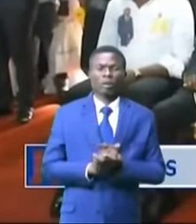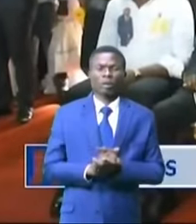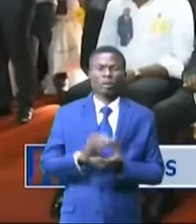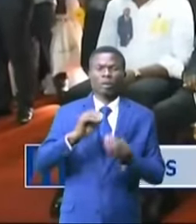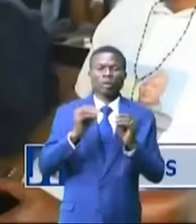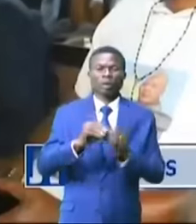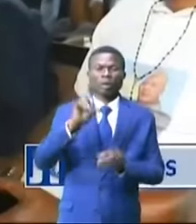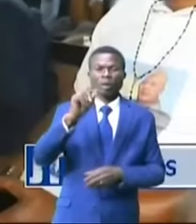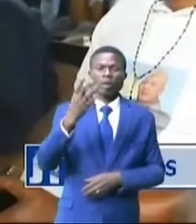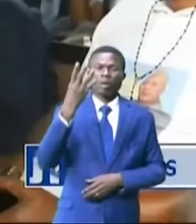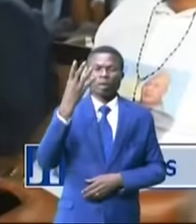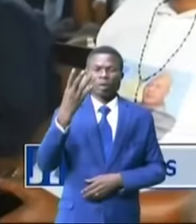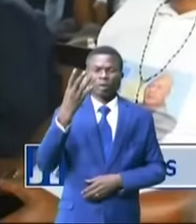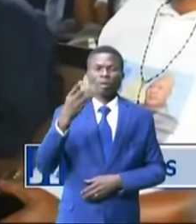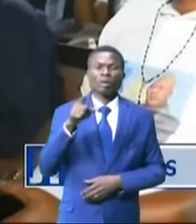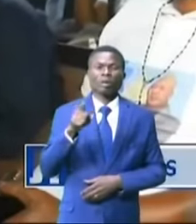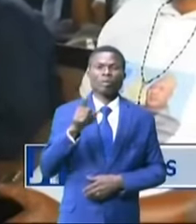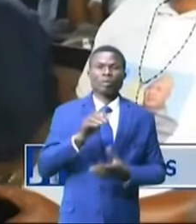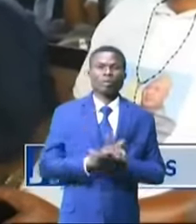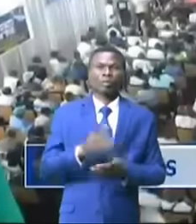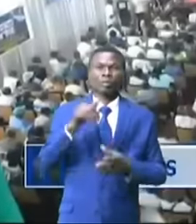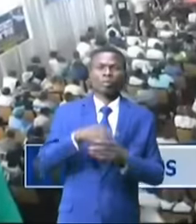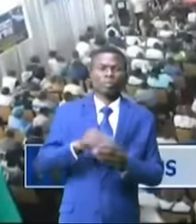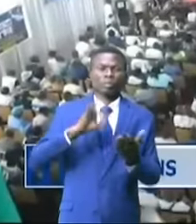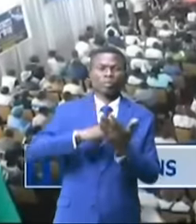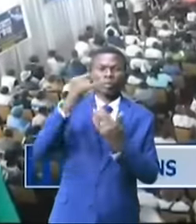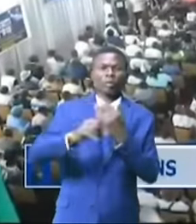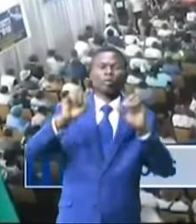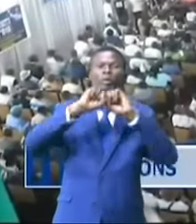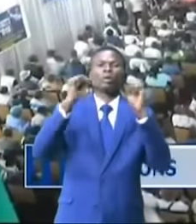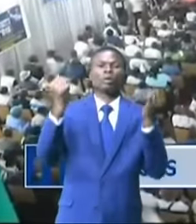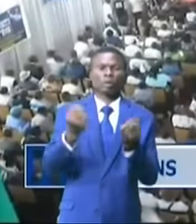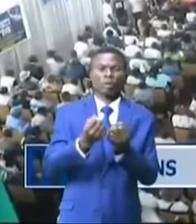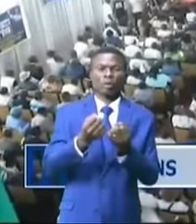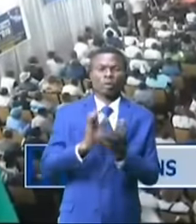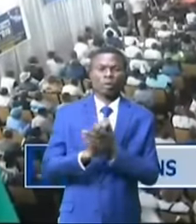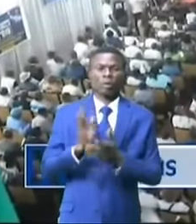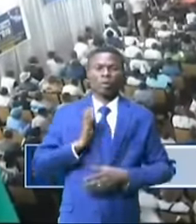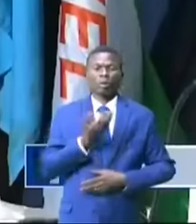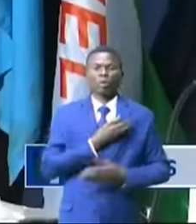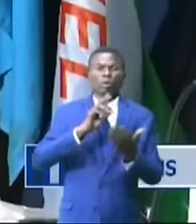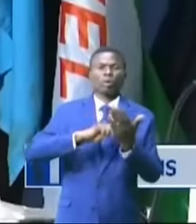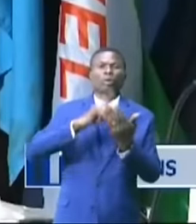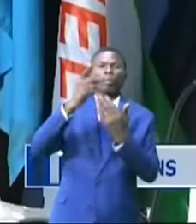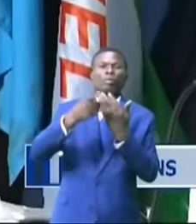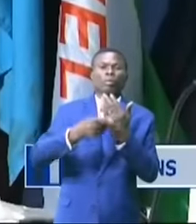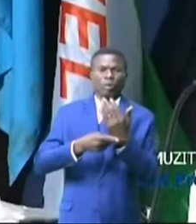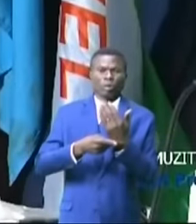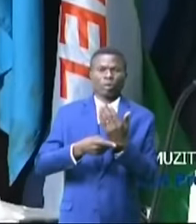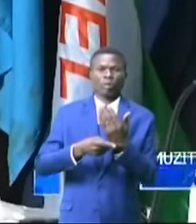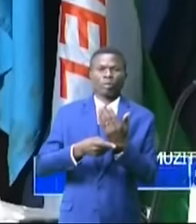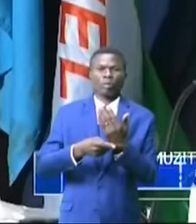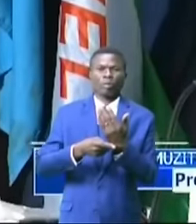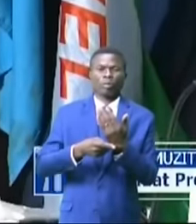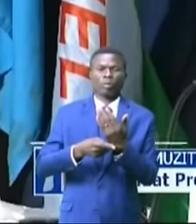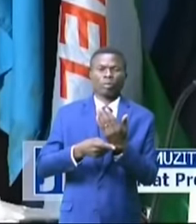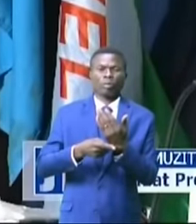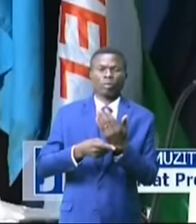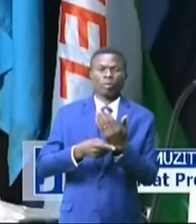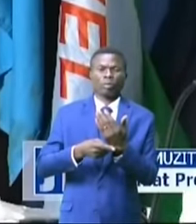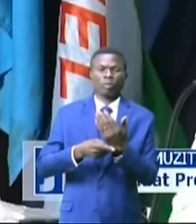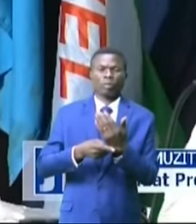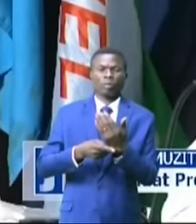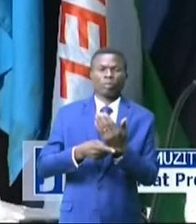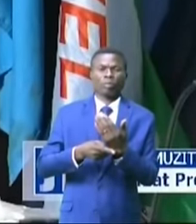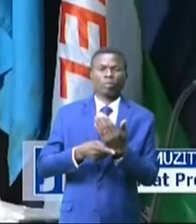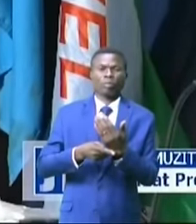numéro 24, Adolphe Mouzitou, dans son projet de société. Notre programme, il a les chiffres